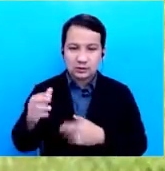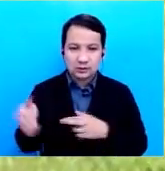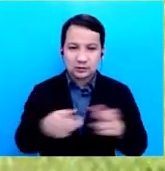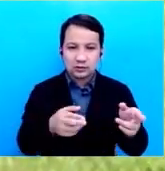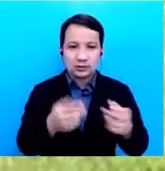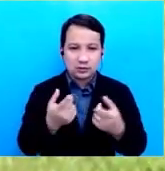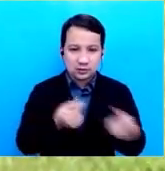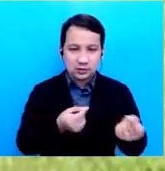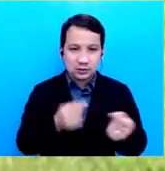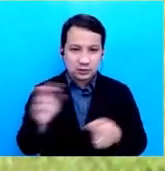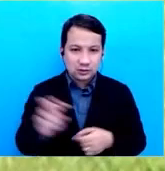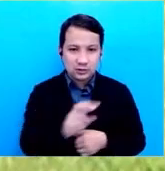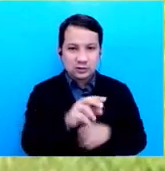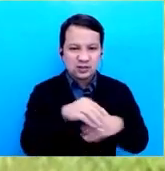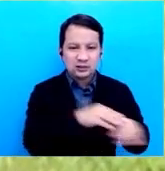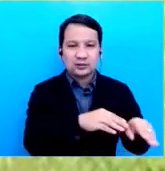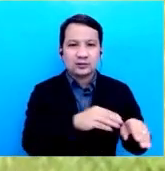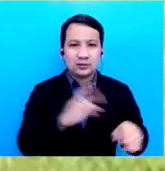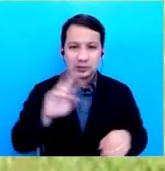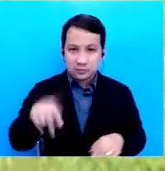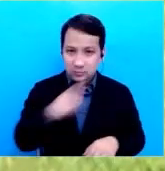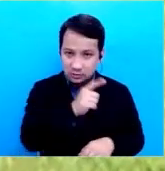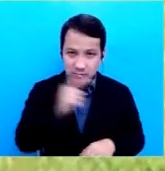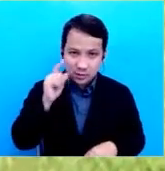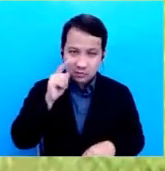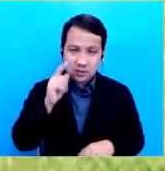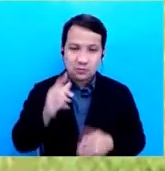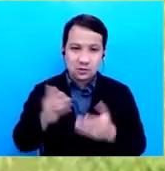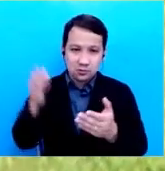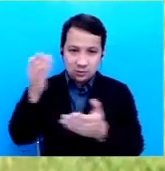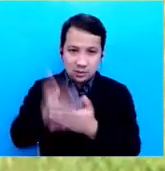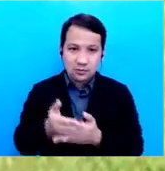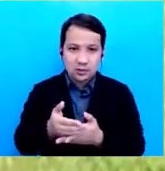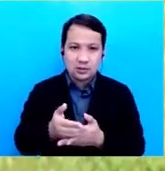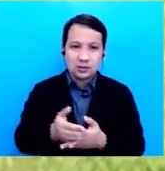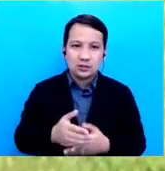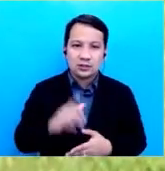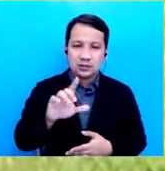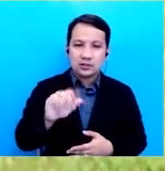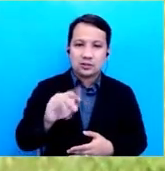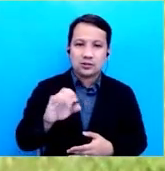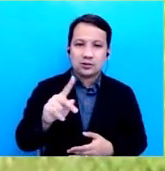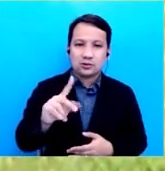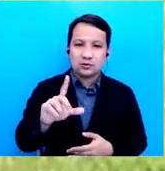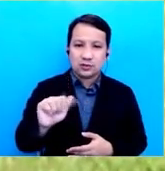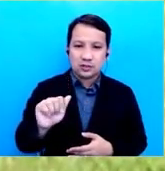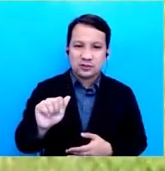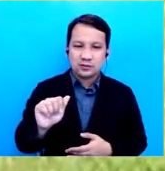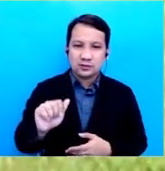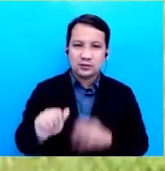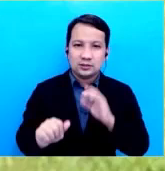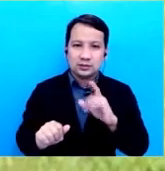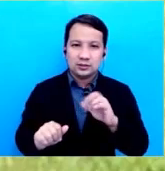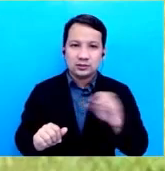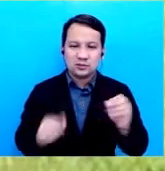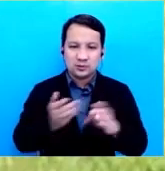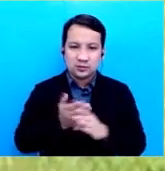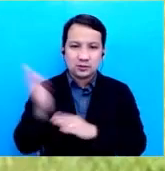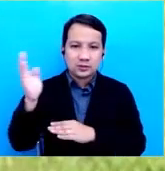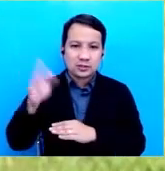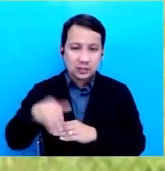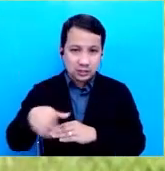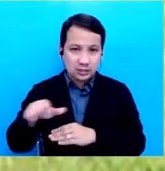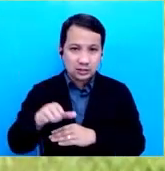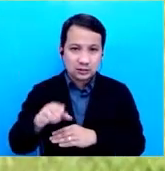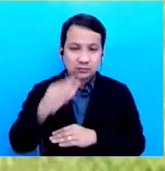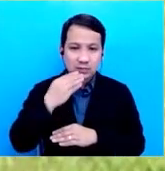gagawin ni VP Lenny hanggang makarating siya sa La Carlota. At pagkatapos sa La Carlota ay dediretso na siya doon sa